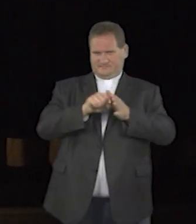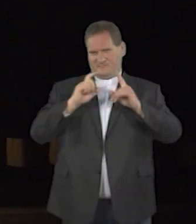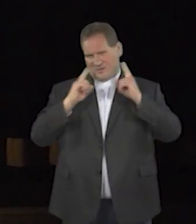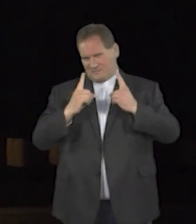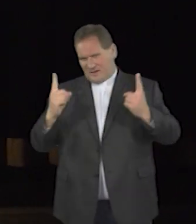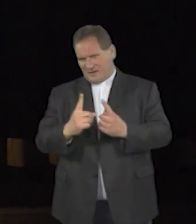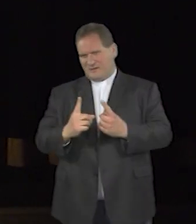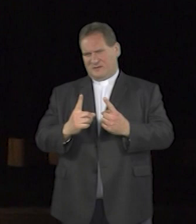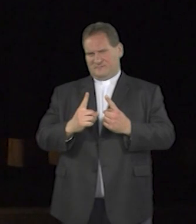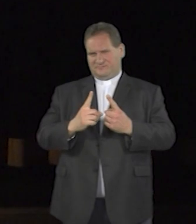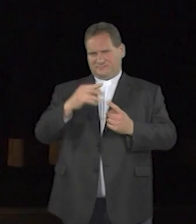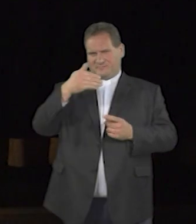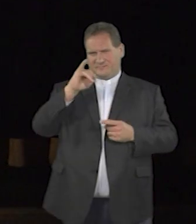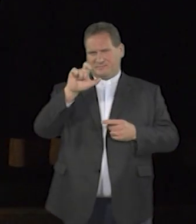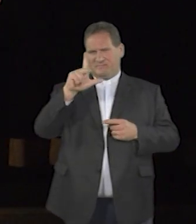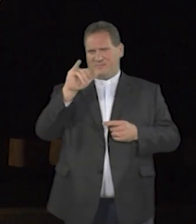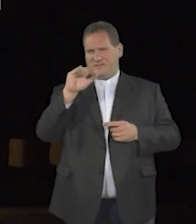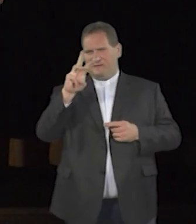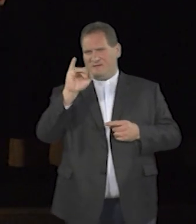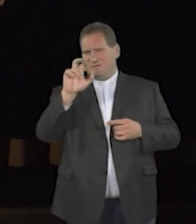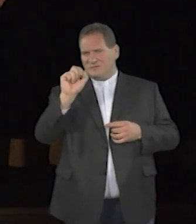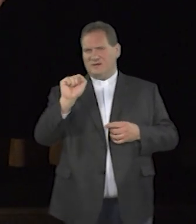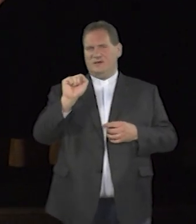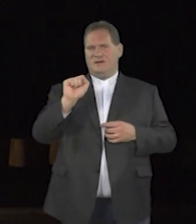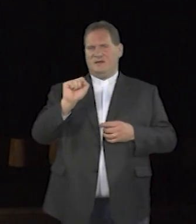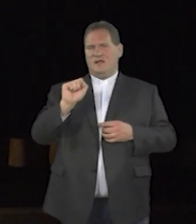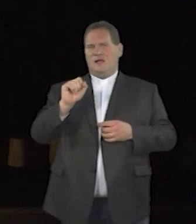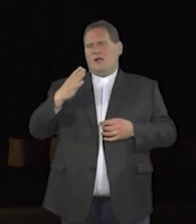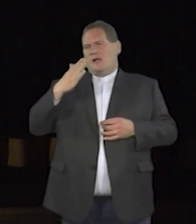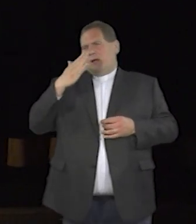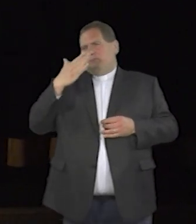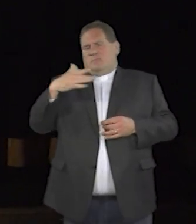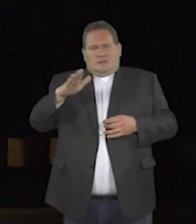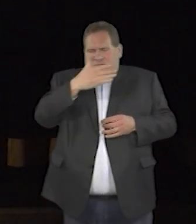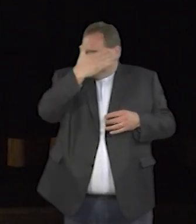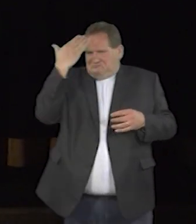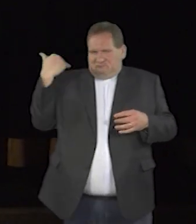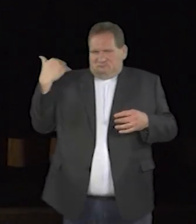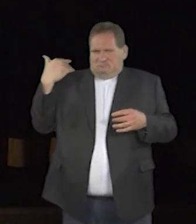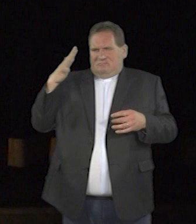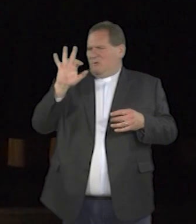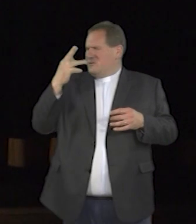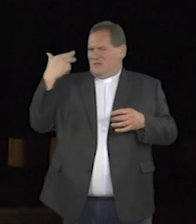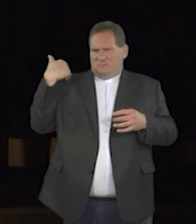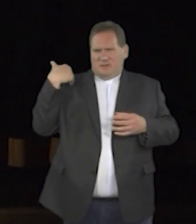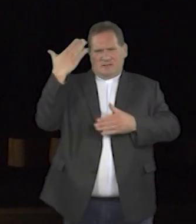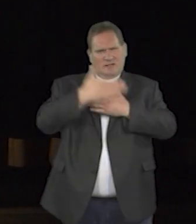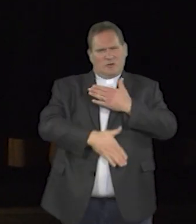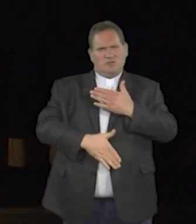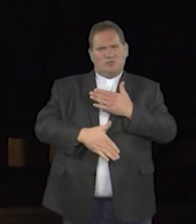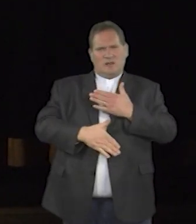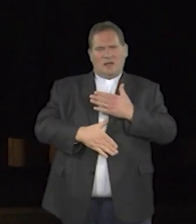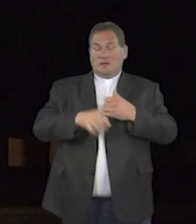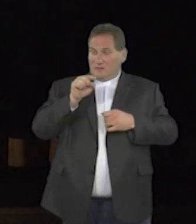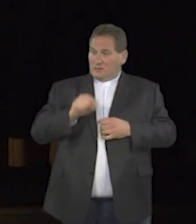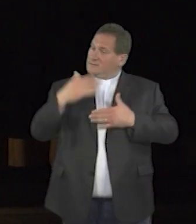właściwie ballady Adama Mickiewicza, bardzo nieznanej, bo ona nie była zakończona i to